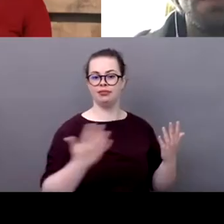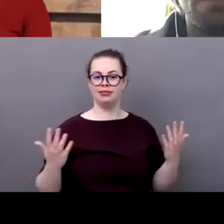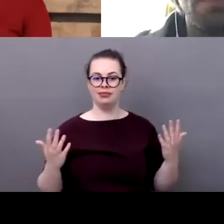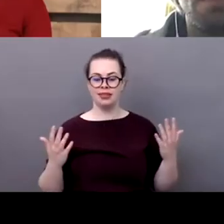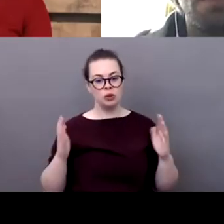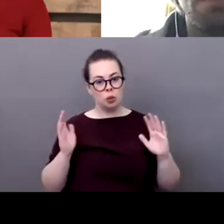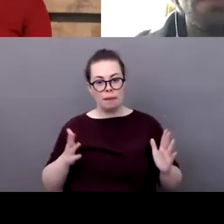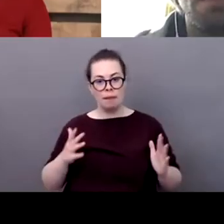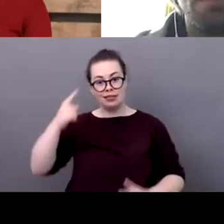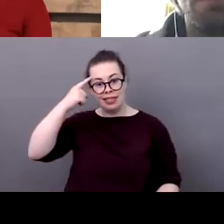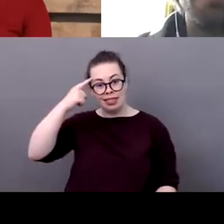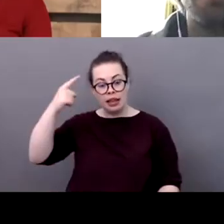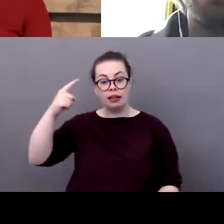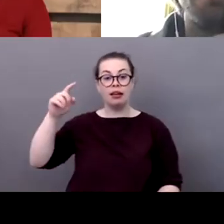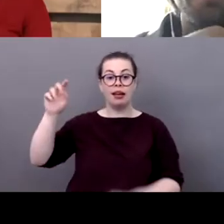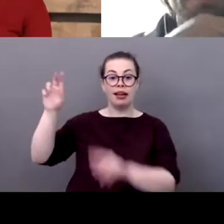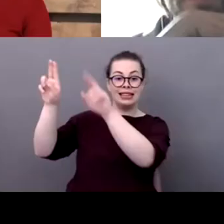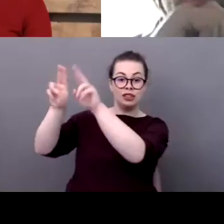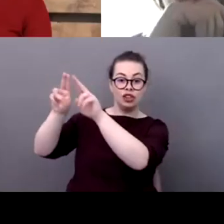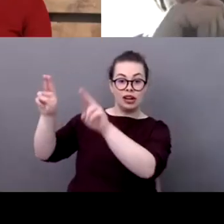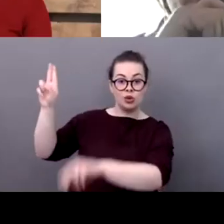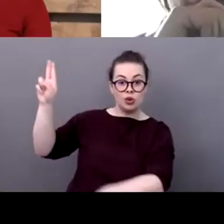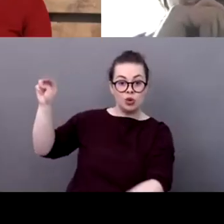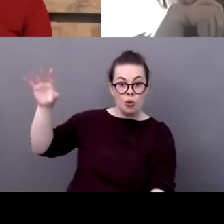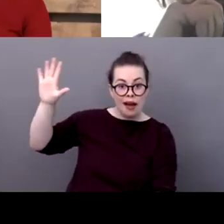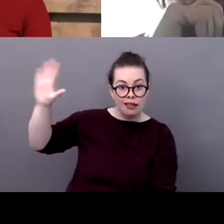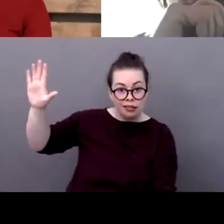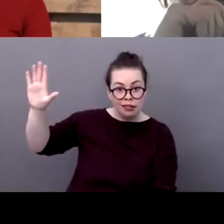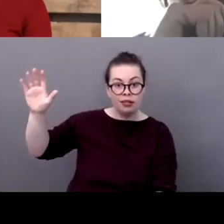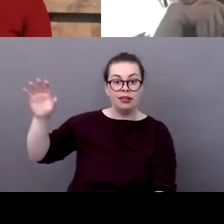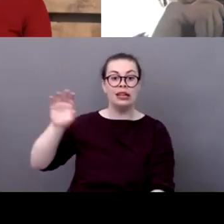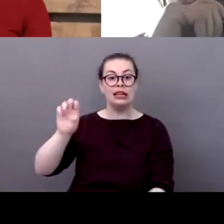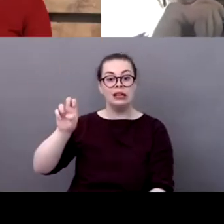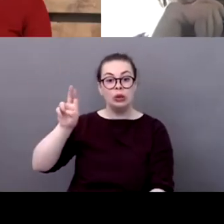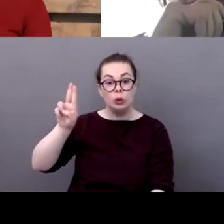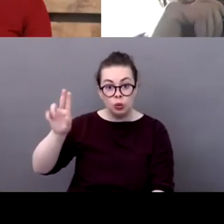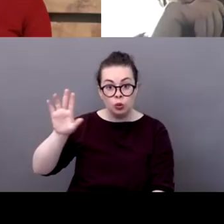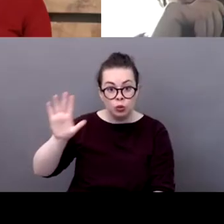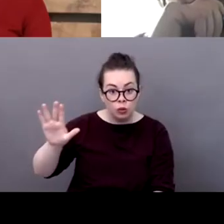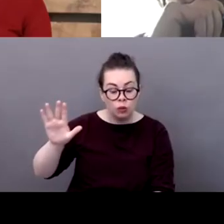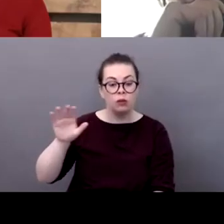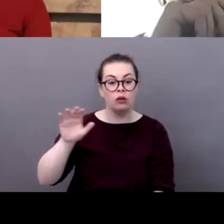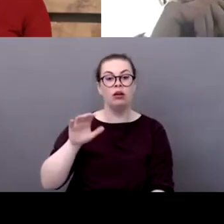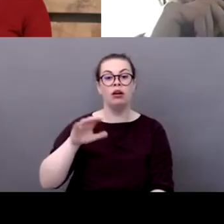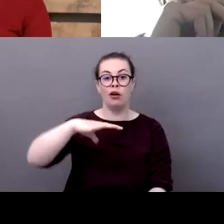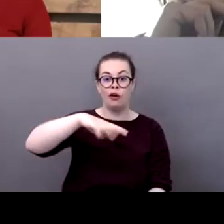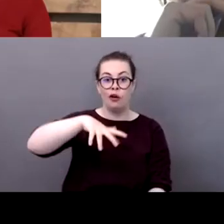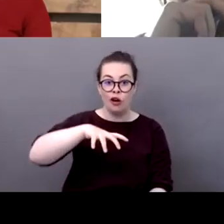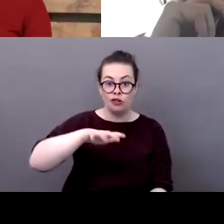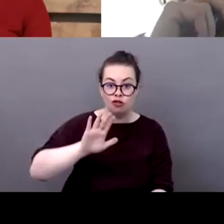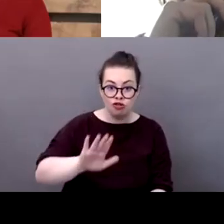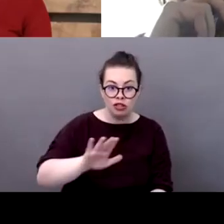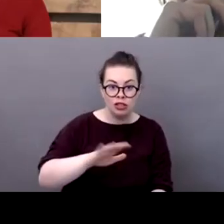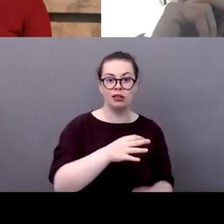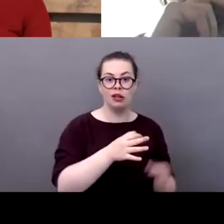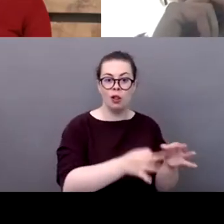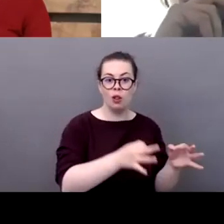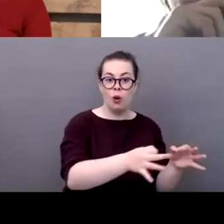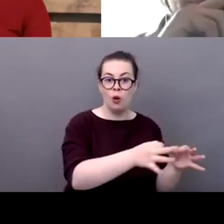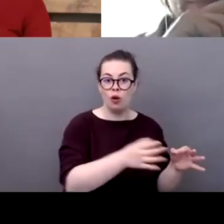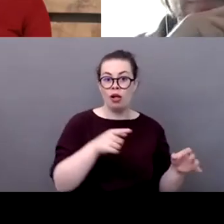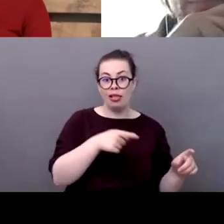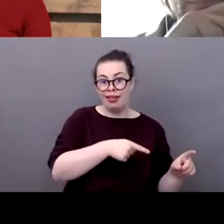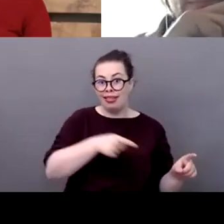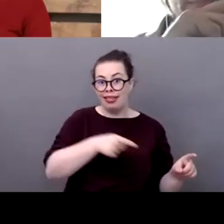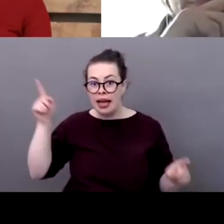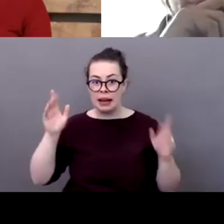souvent l'impulsion de la décision qui s'impose à tous les États membres, mais c'est aussi évidemment au niveau des pouvoirs locaux, des